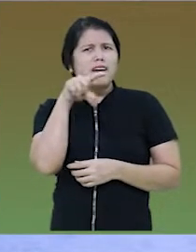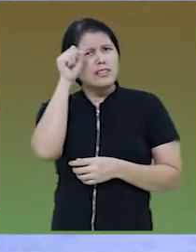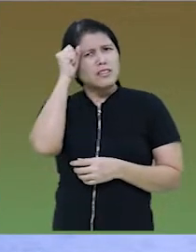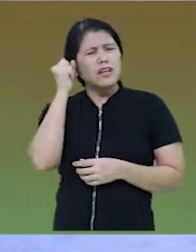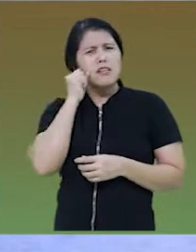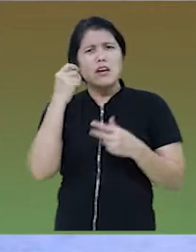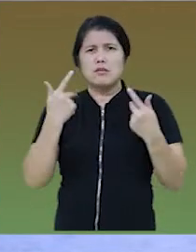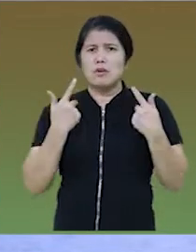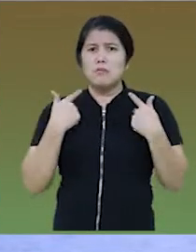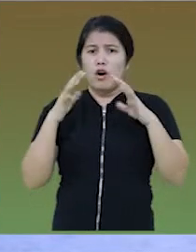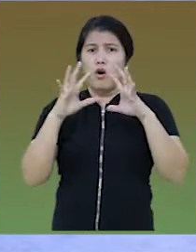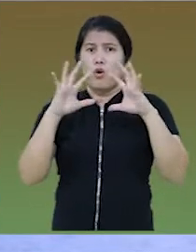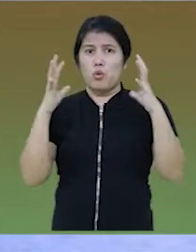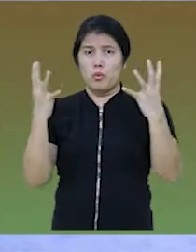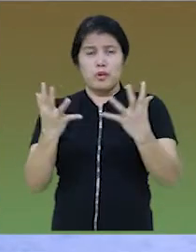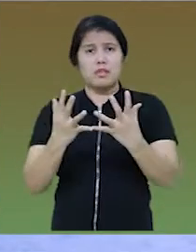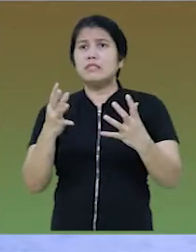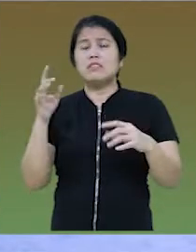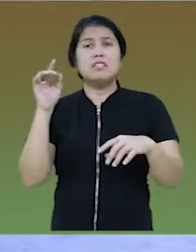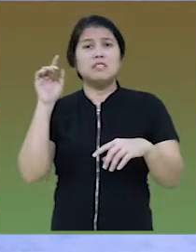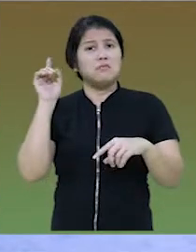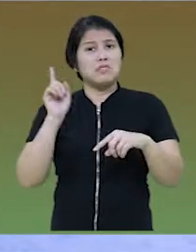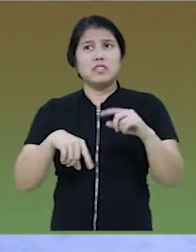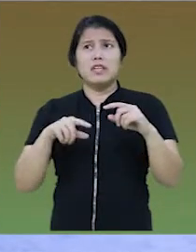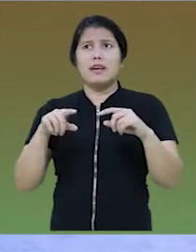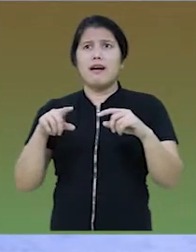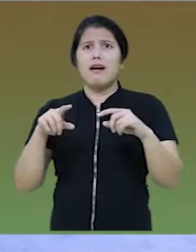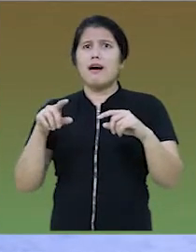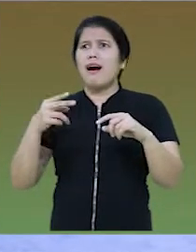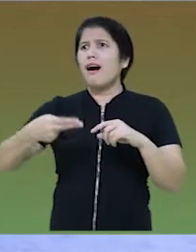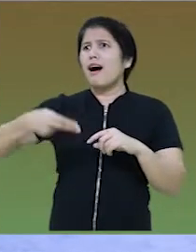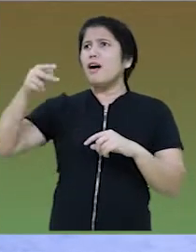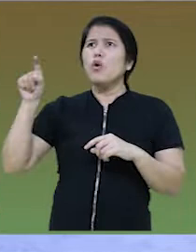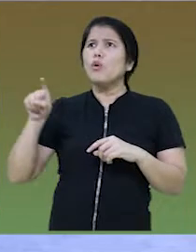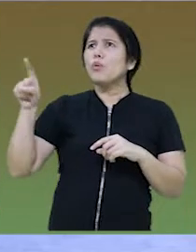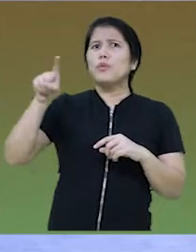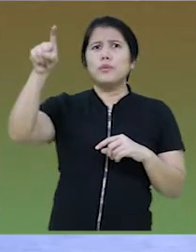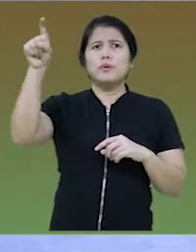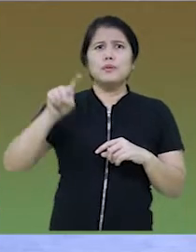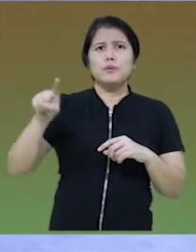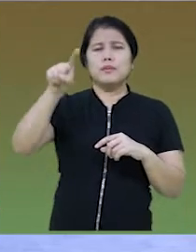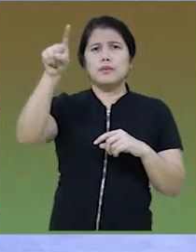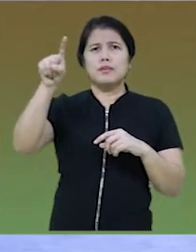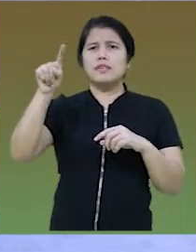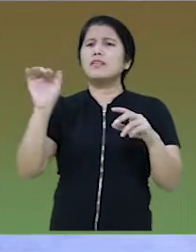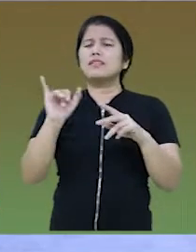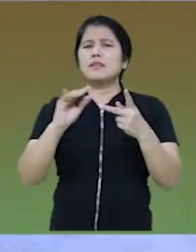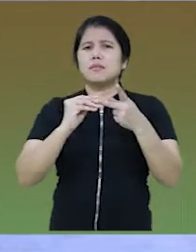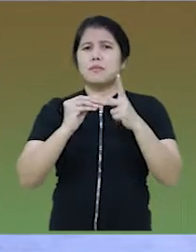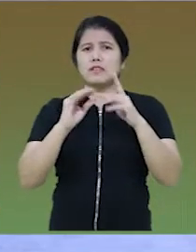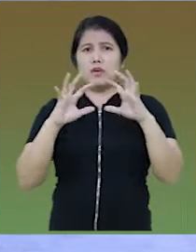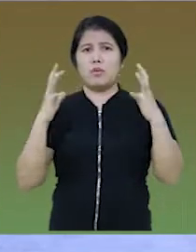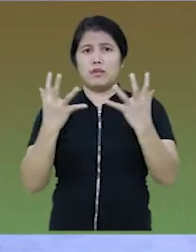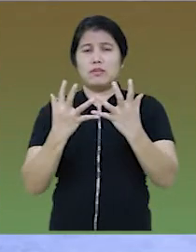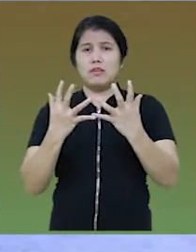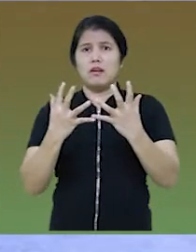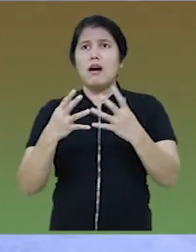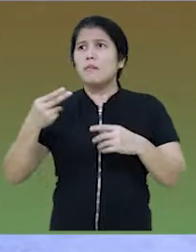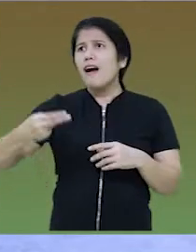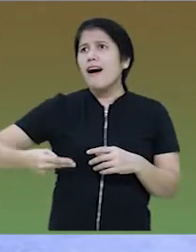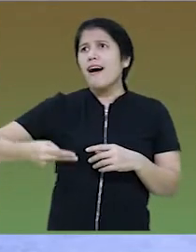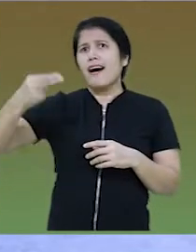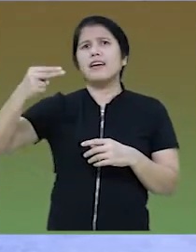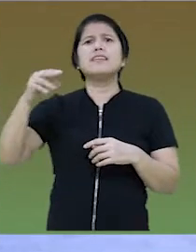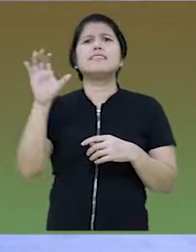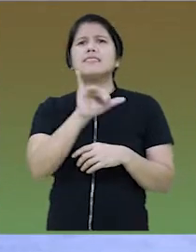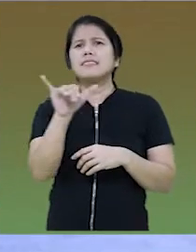Ate Shen, may mga balloon na hindi masyado lumilipad na mataas, katulad ng plastic balloon. Mayroon din bang lumilipad